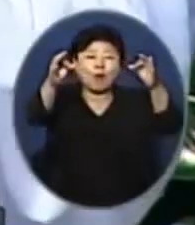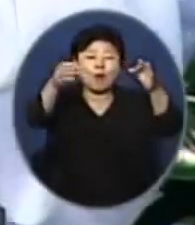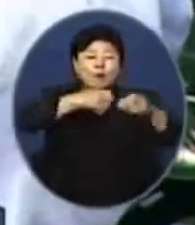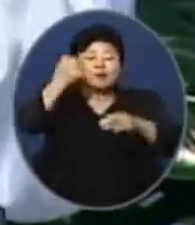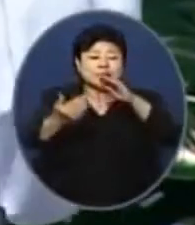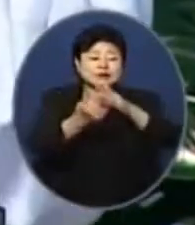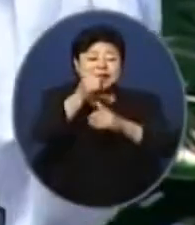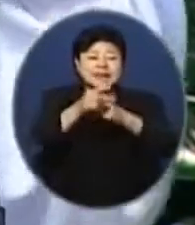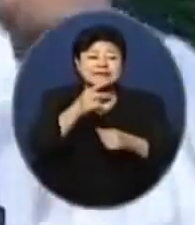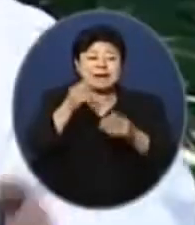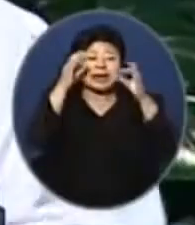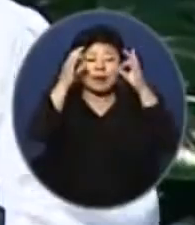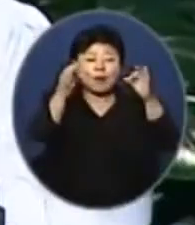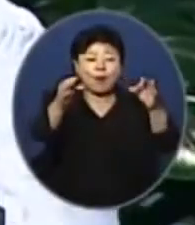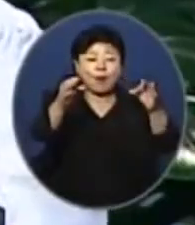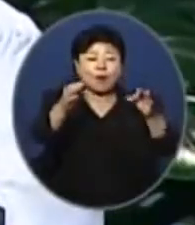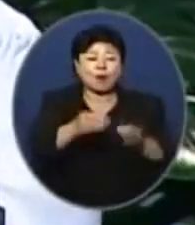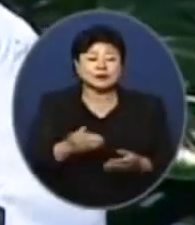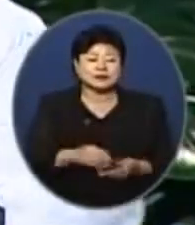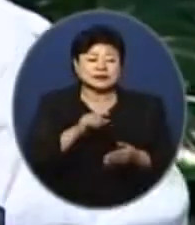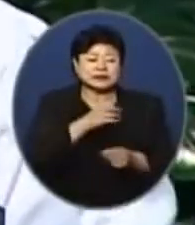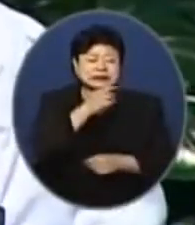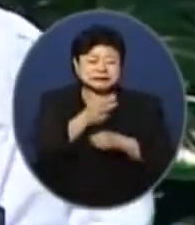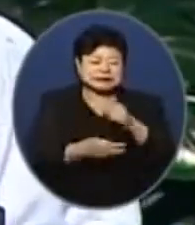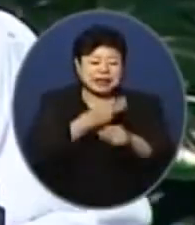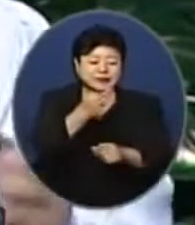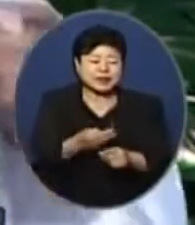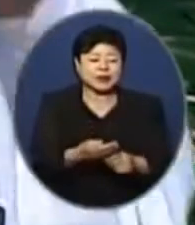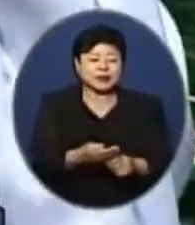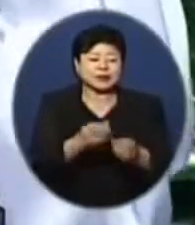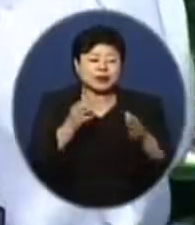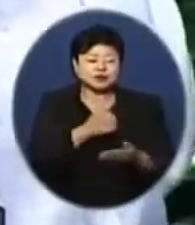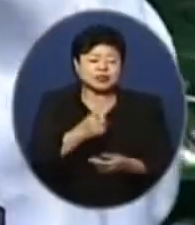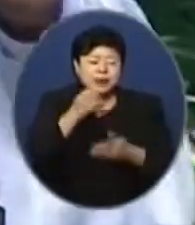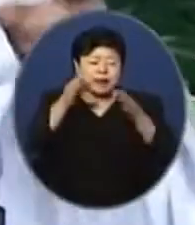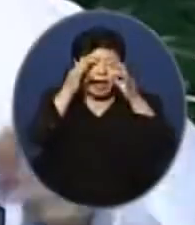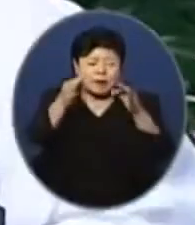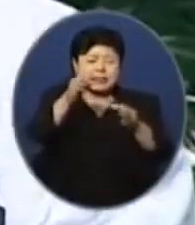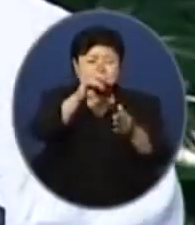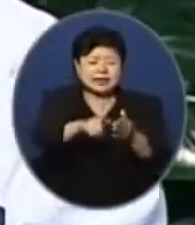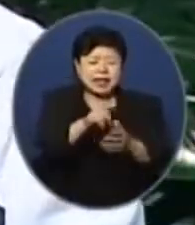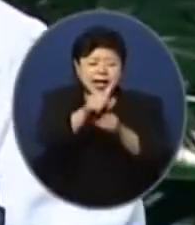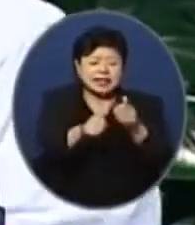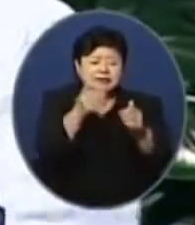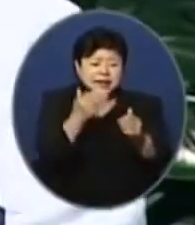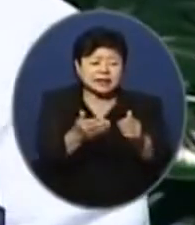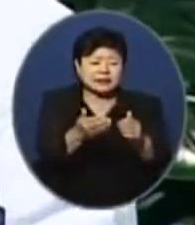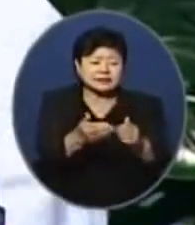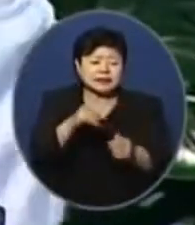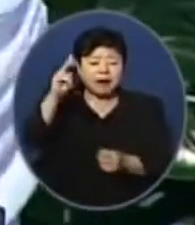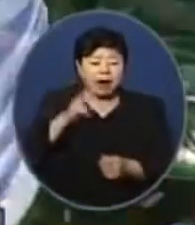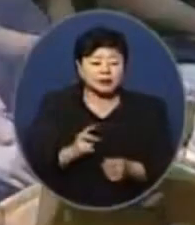꿈을 이루신 하나님만 바라보았습니다. 그 기간이 13년입니다. 13년 동안 주님만 바라보고 나아갔을 때 하나님께서 그를